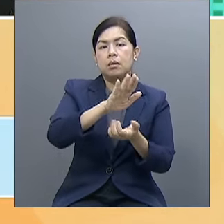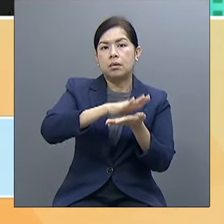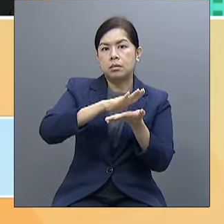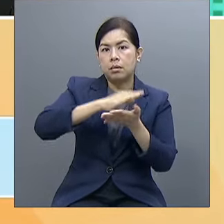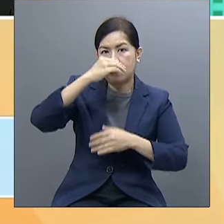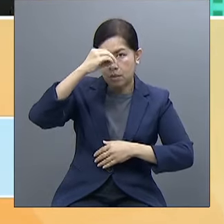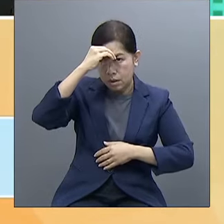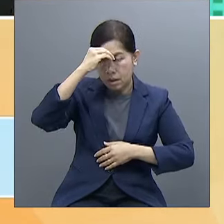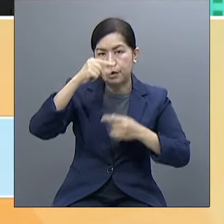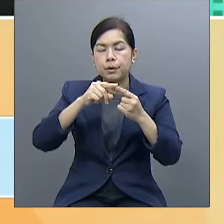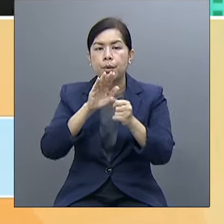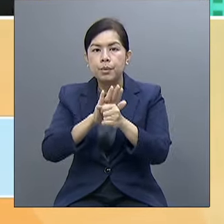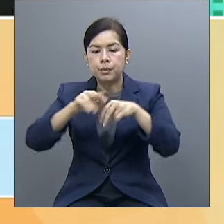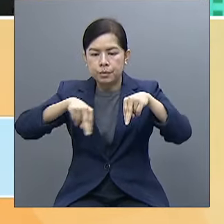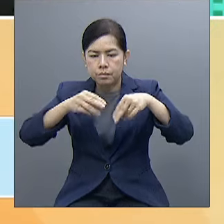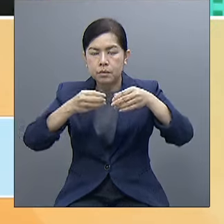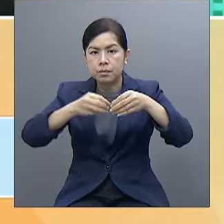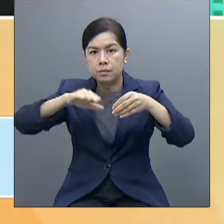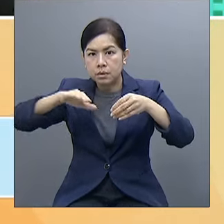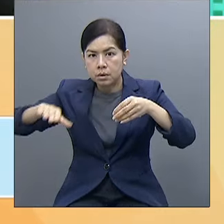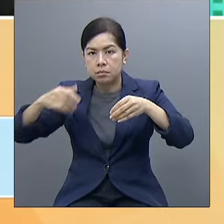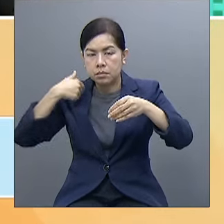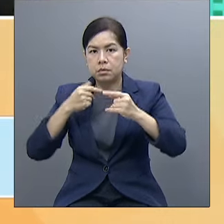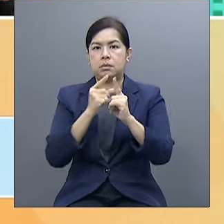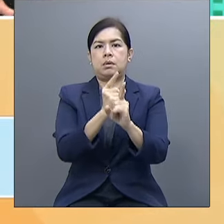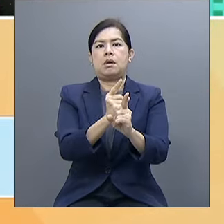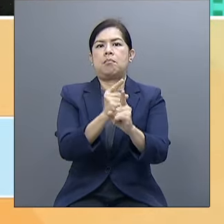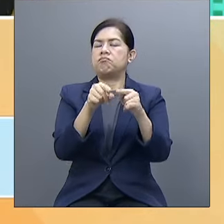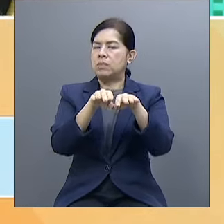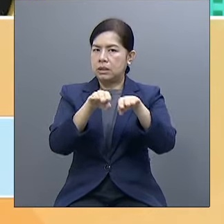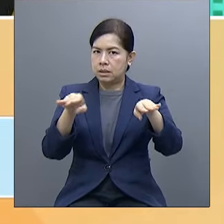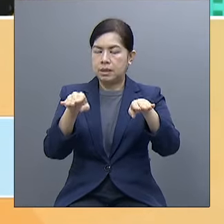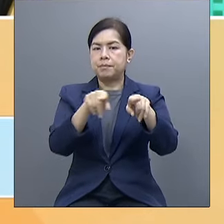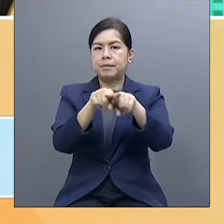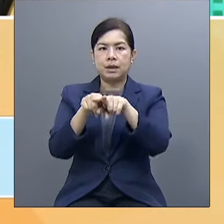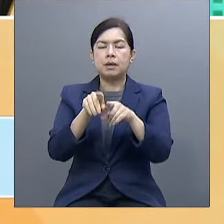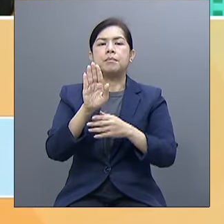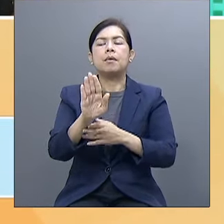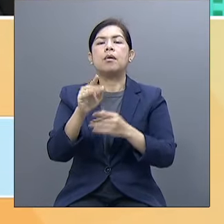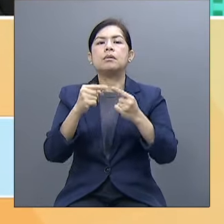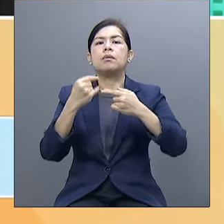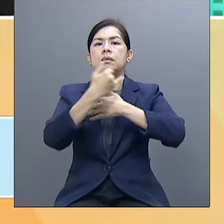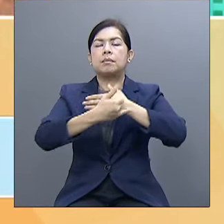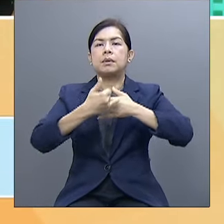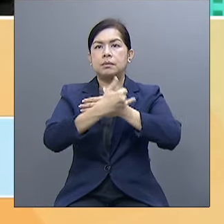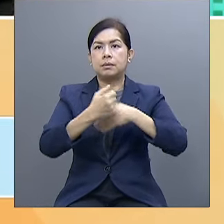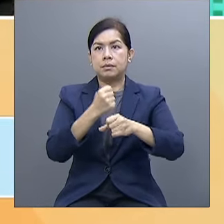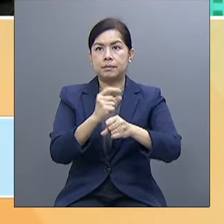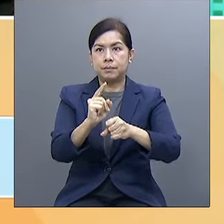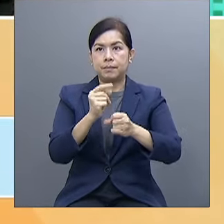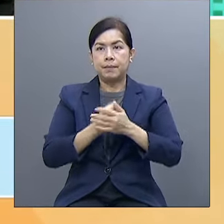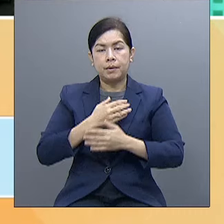ารถที่จะเป็นไปตามระบบการศึกษาที่เป็นมาตรฐานดังเช่นต่างประเทศเขาได ้ ผมก็ดู